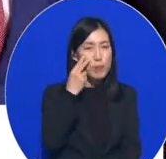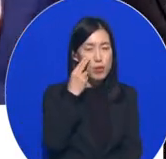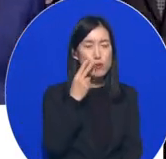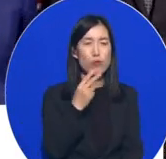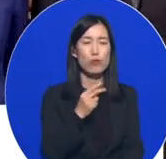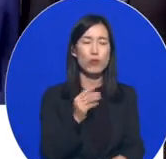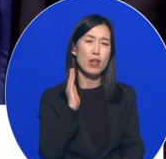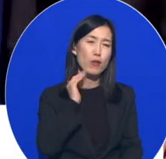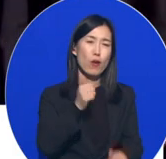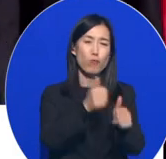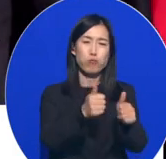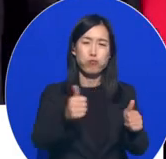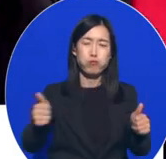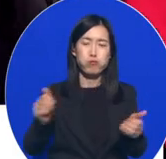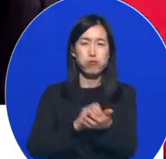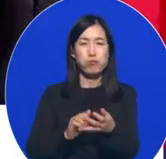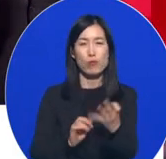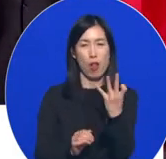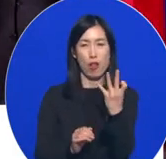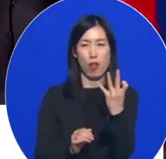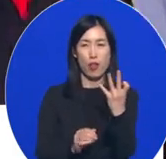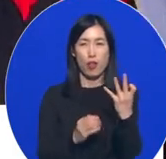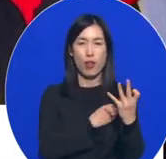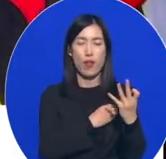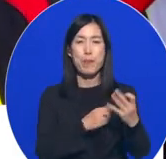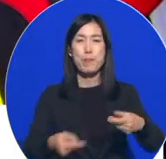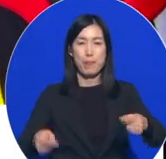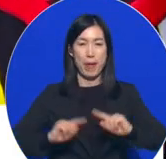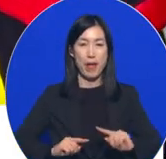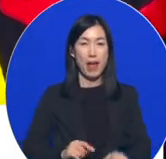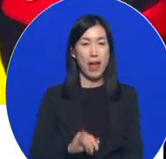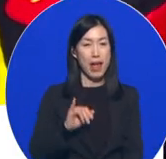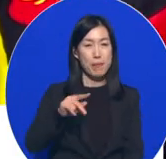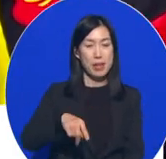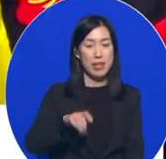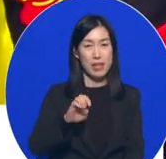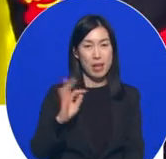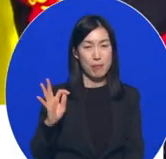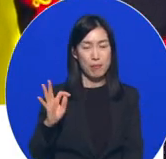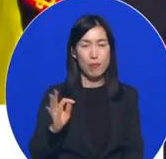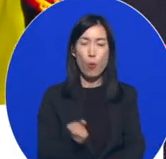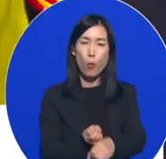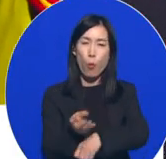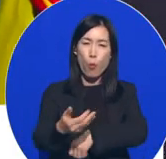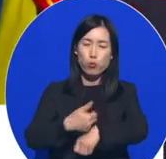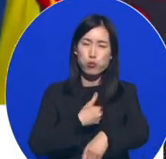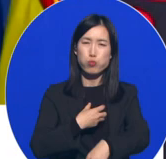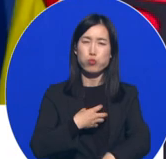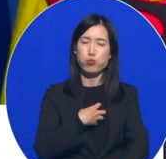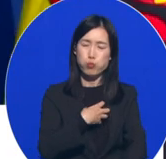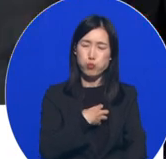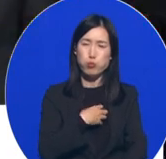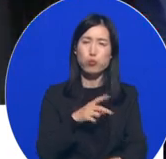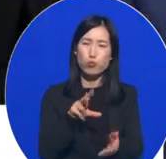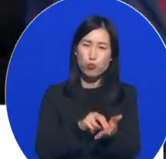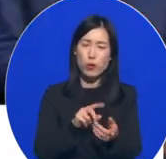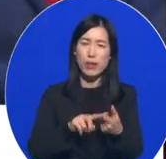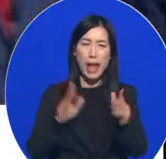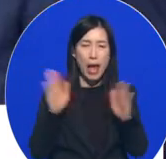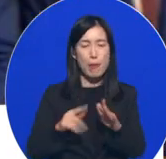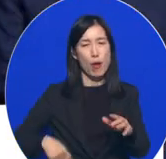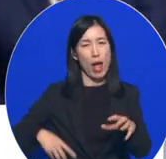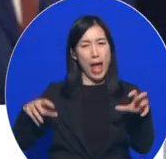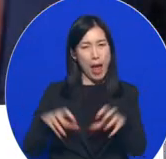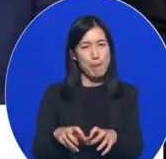정상급 인사가 자리했습니다 ipf n 공급망 재편과 같은 새로운 경제통상 의제에 공동